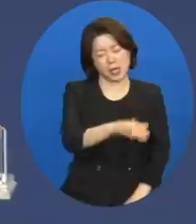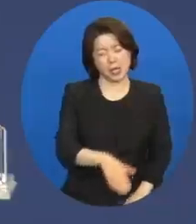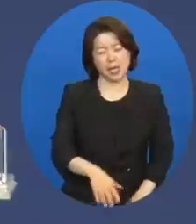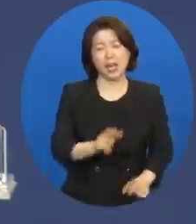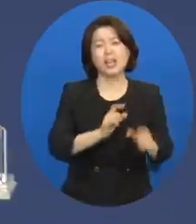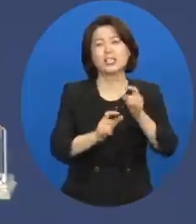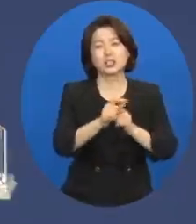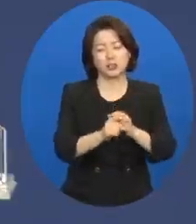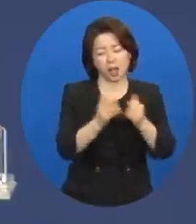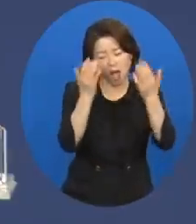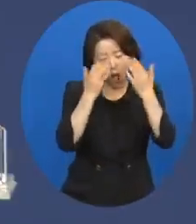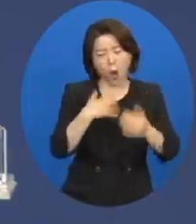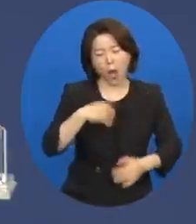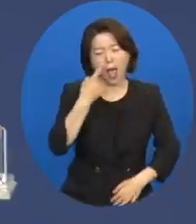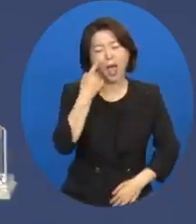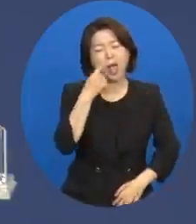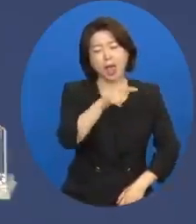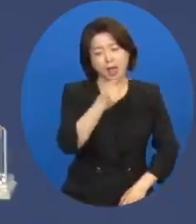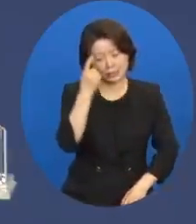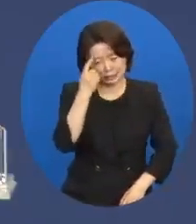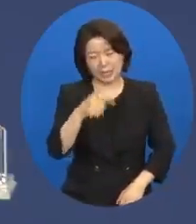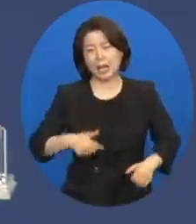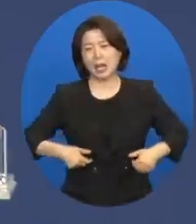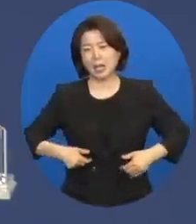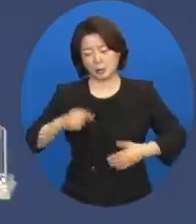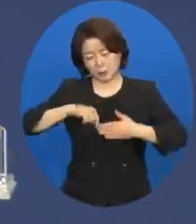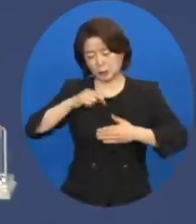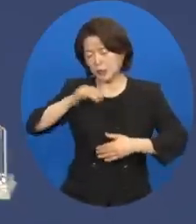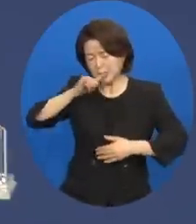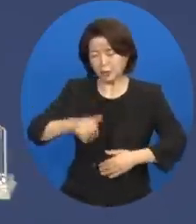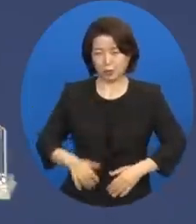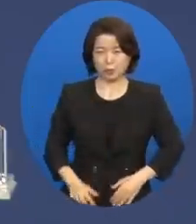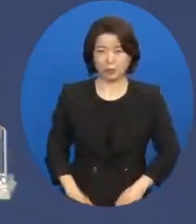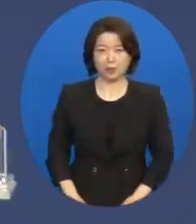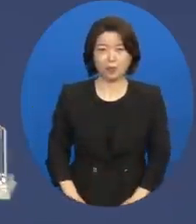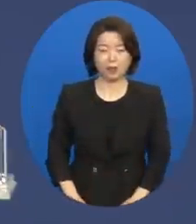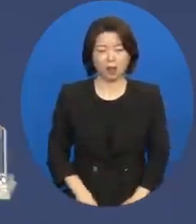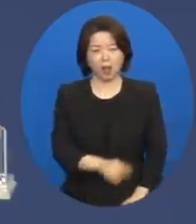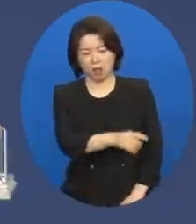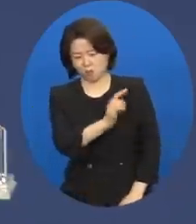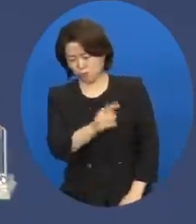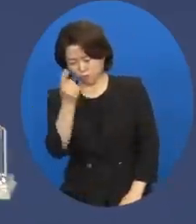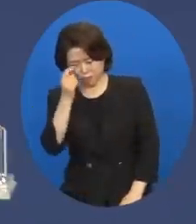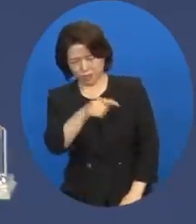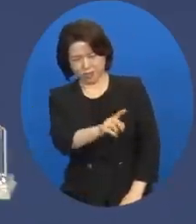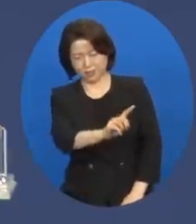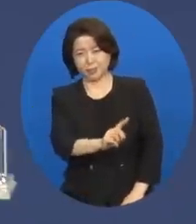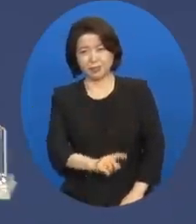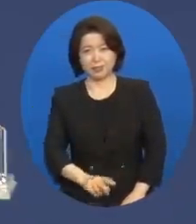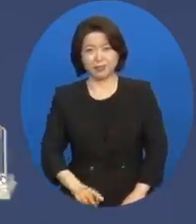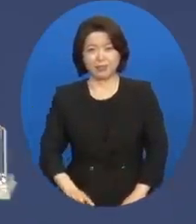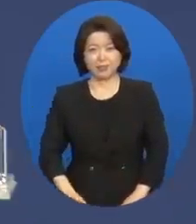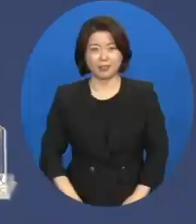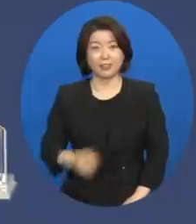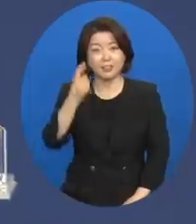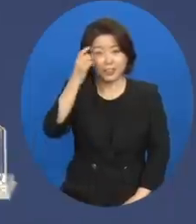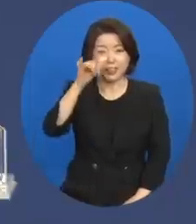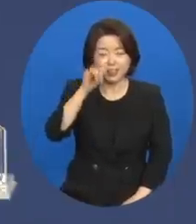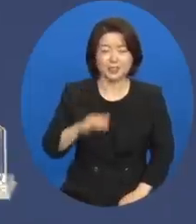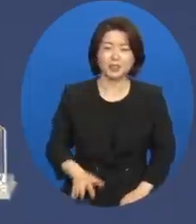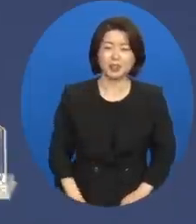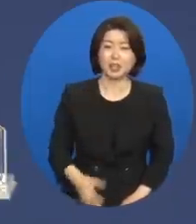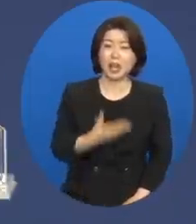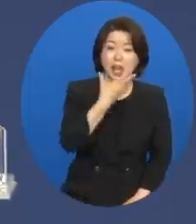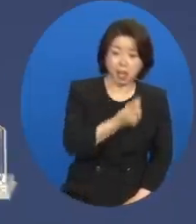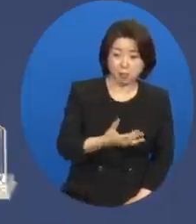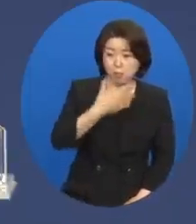조금 더 좀 고생을 해야 된다 이런 생각이 속에 들어가요. 왜 저래? 이런 생각이. 그러니까 행복,